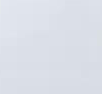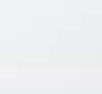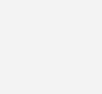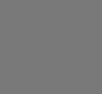hai